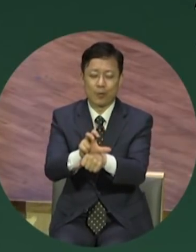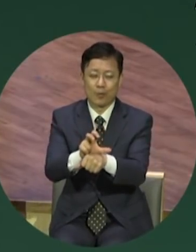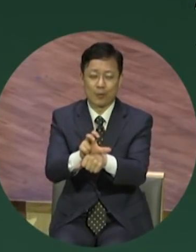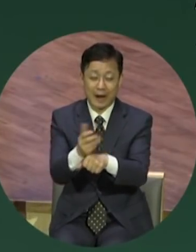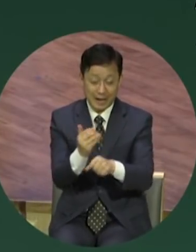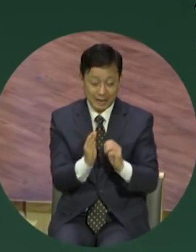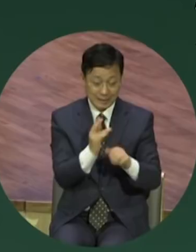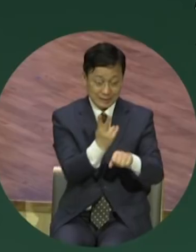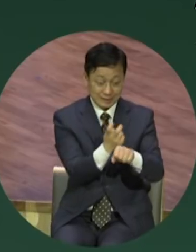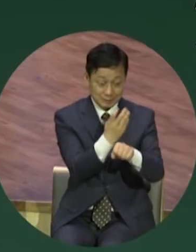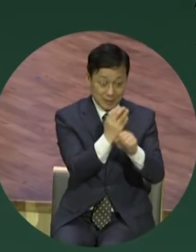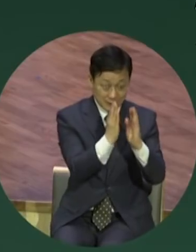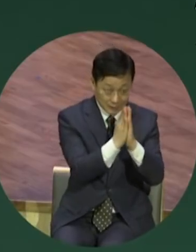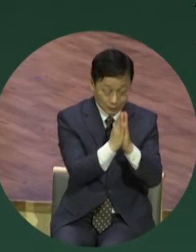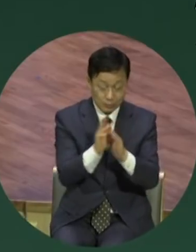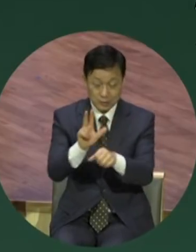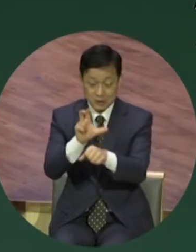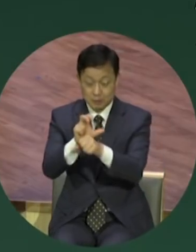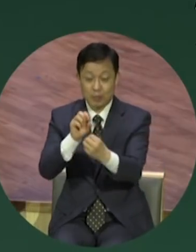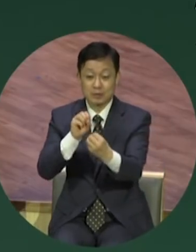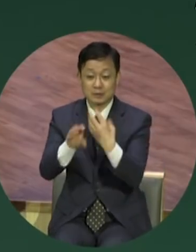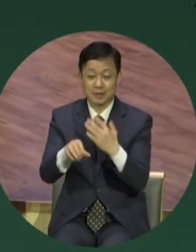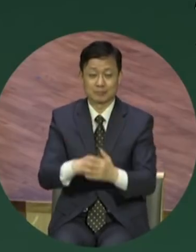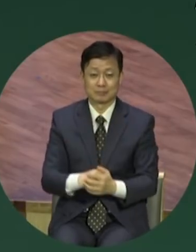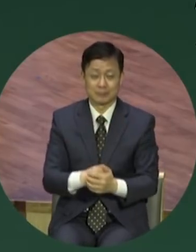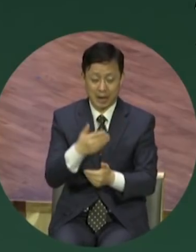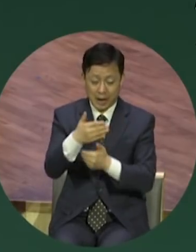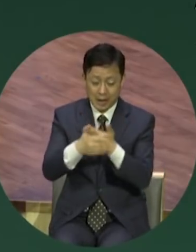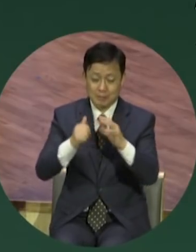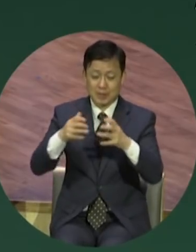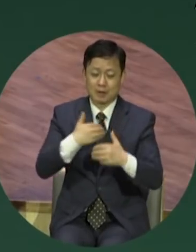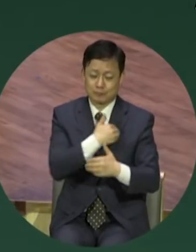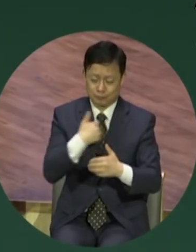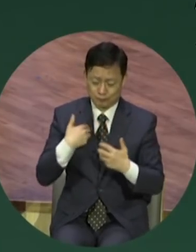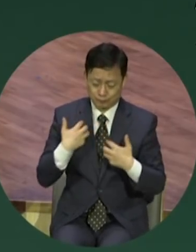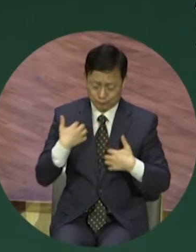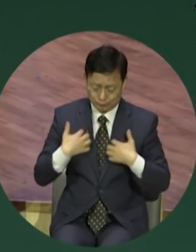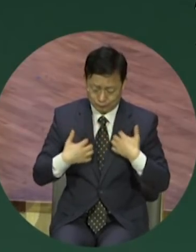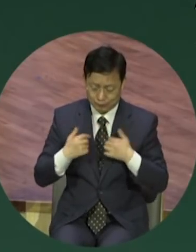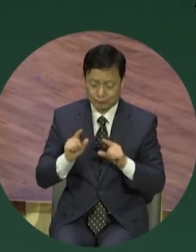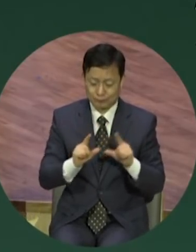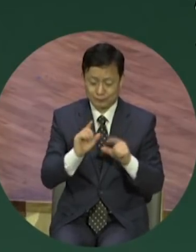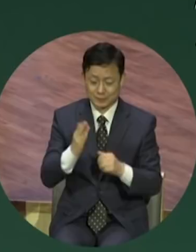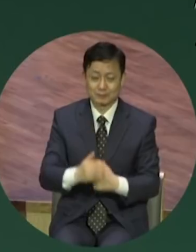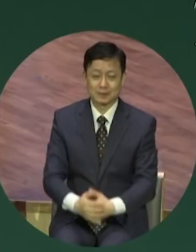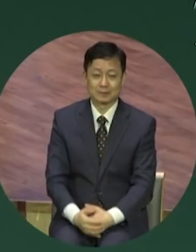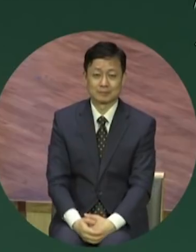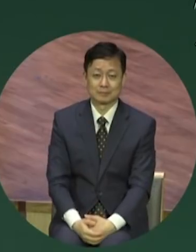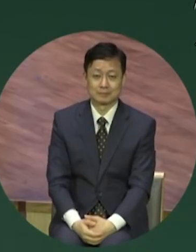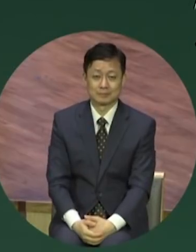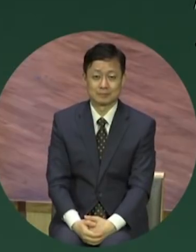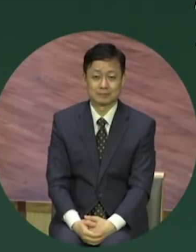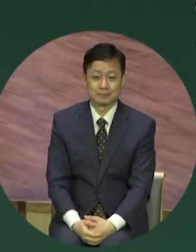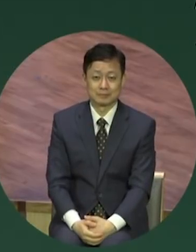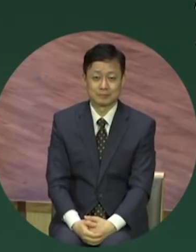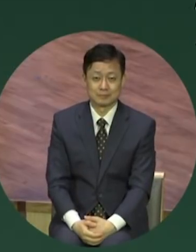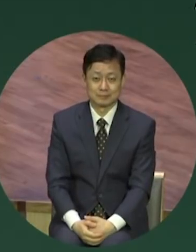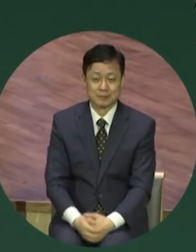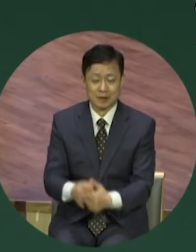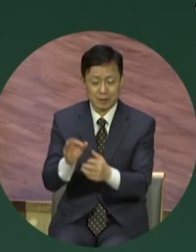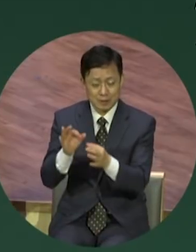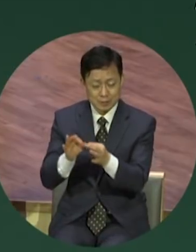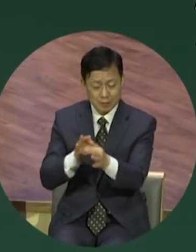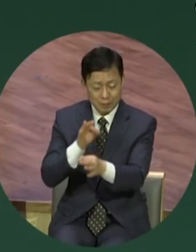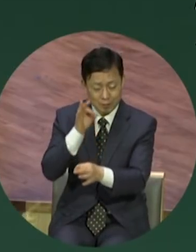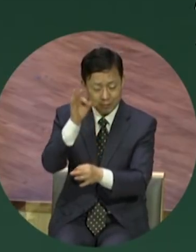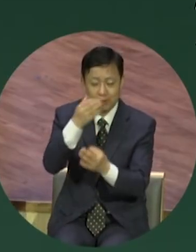what we call 25. 그렇죠. 이건 다른 세계, 하나님 나라입니다. It's a different realm. It's God's kingdom. 이때부터 여러분에게 영원히 보이기